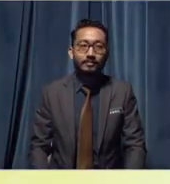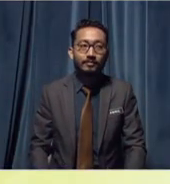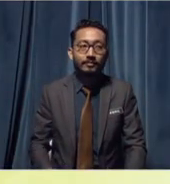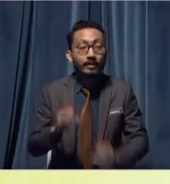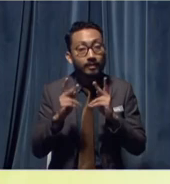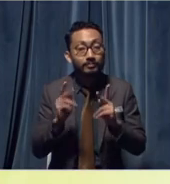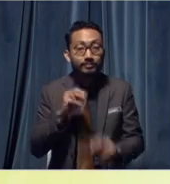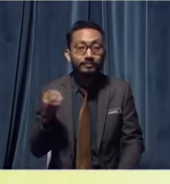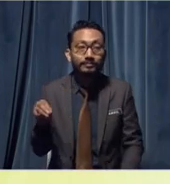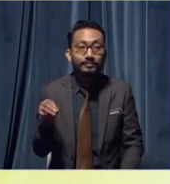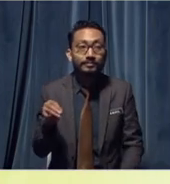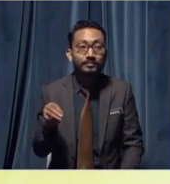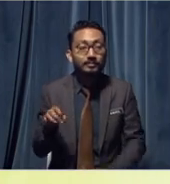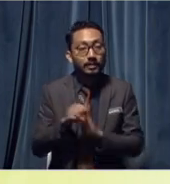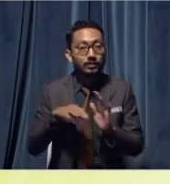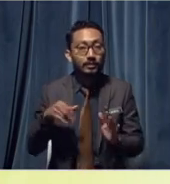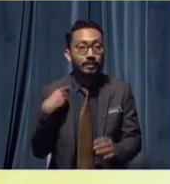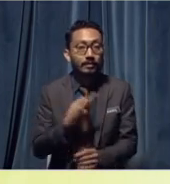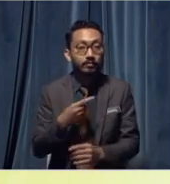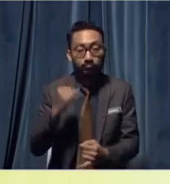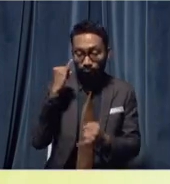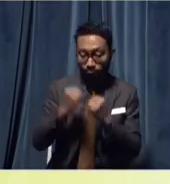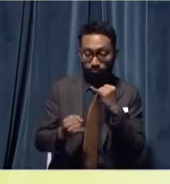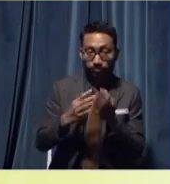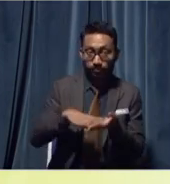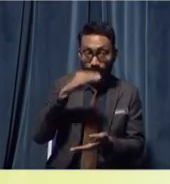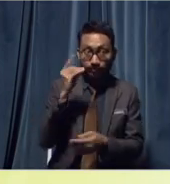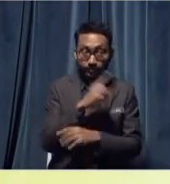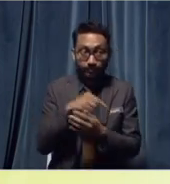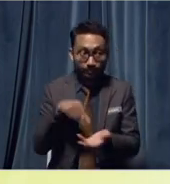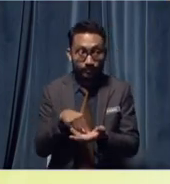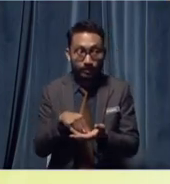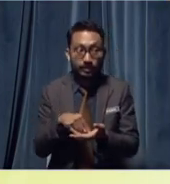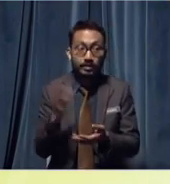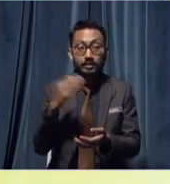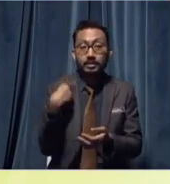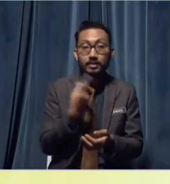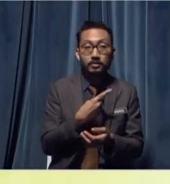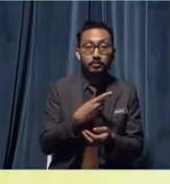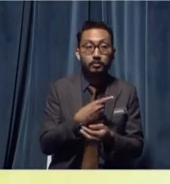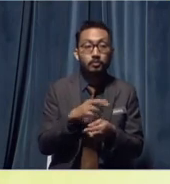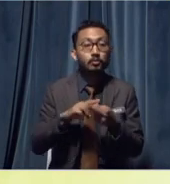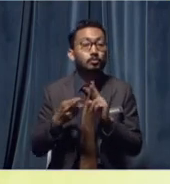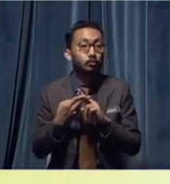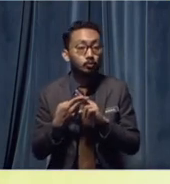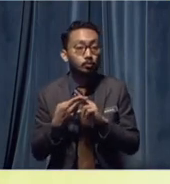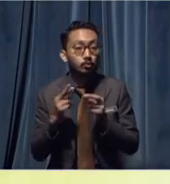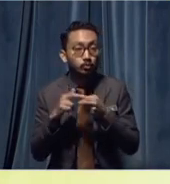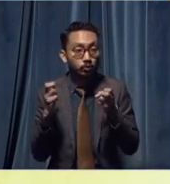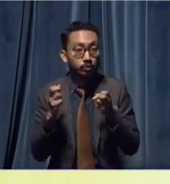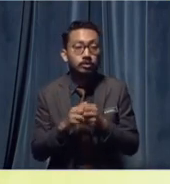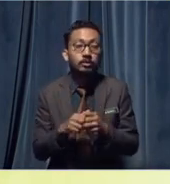Baiklah murid-murid, sebelum kita akhiri pembelajaran hari ini, mari kita rumuskan pembelajaran